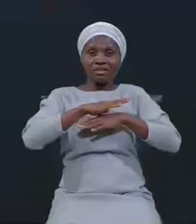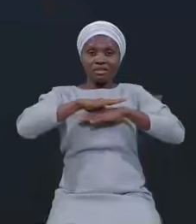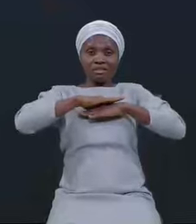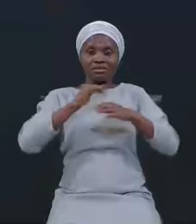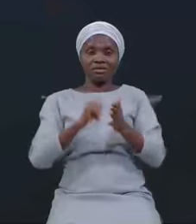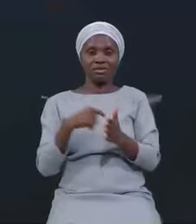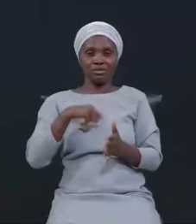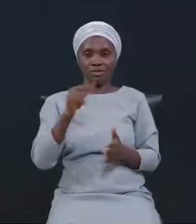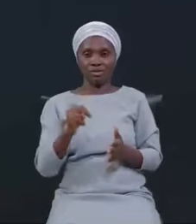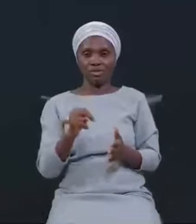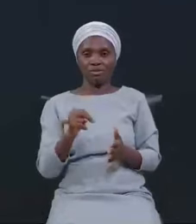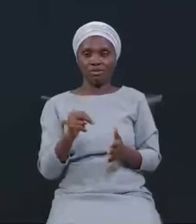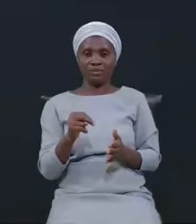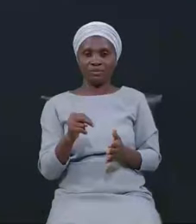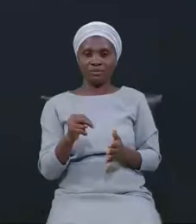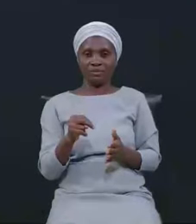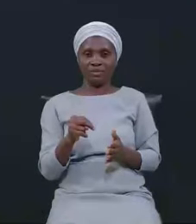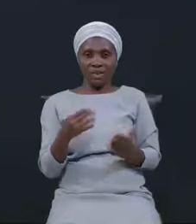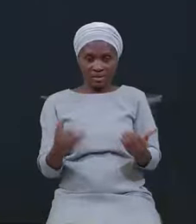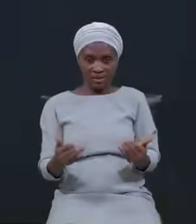parler de ça. Et la mère a dit,